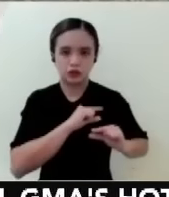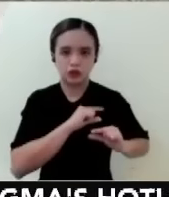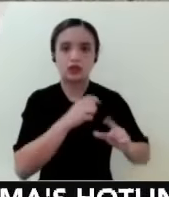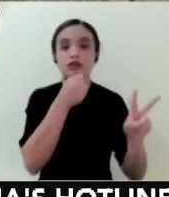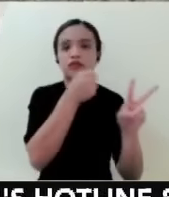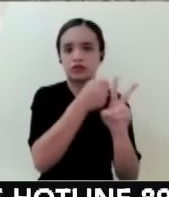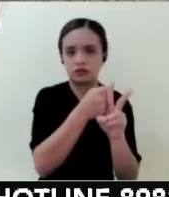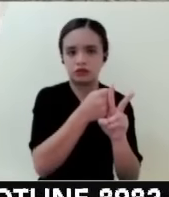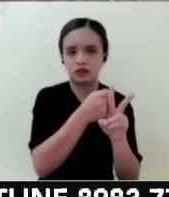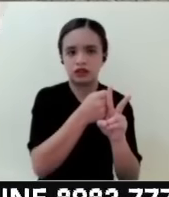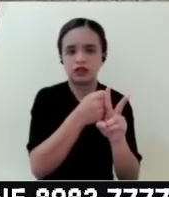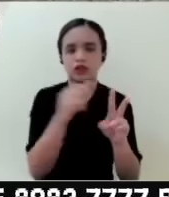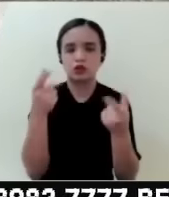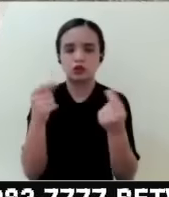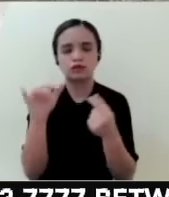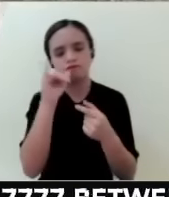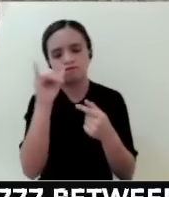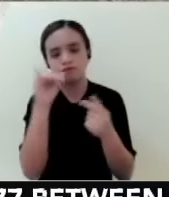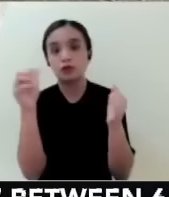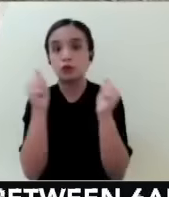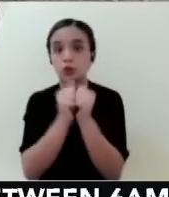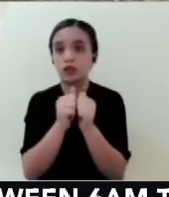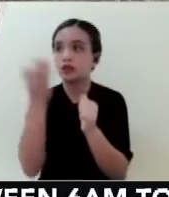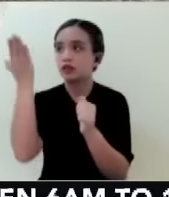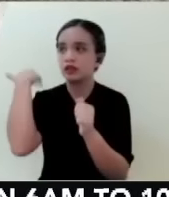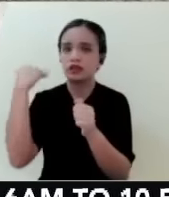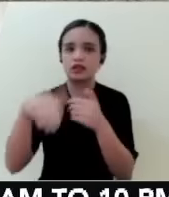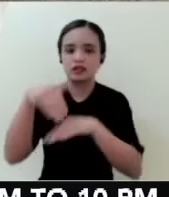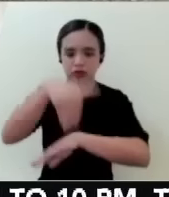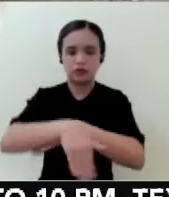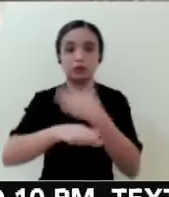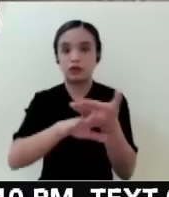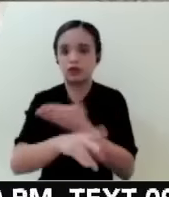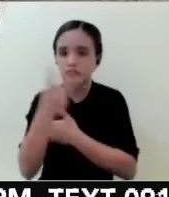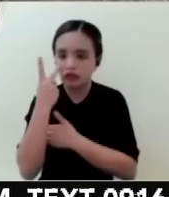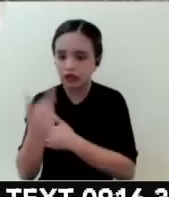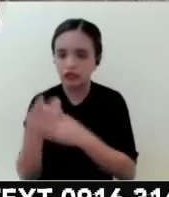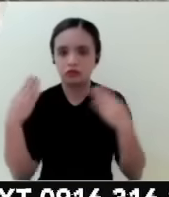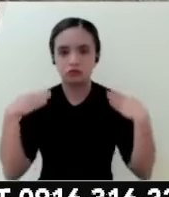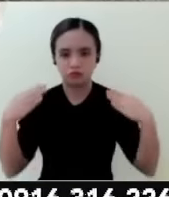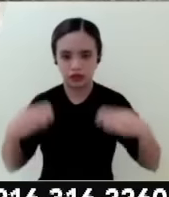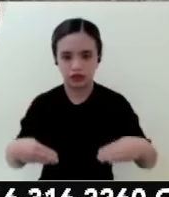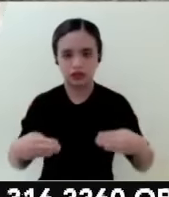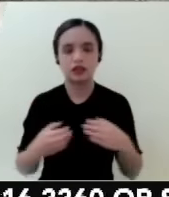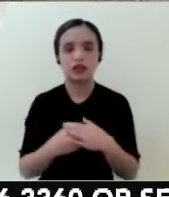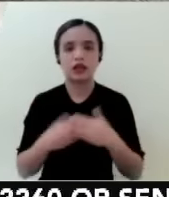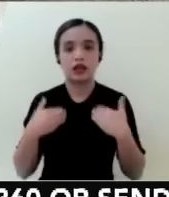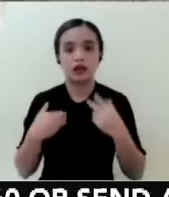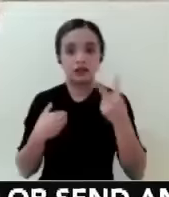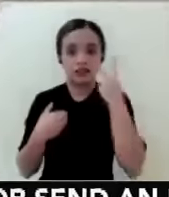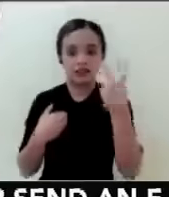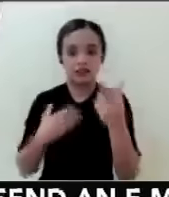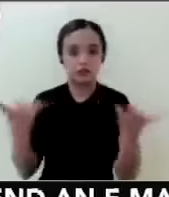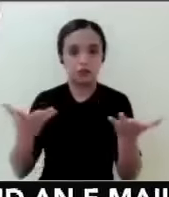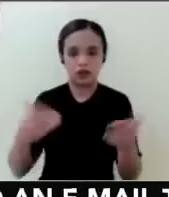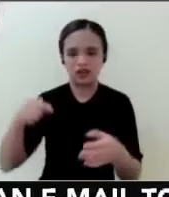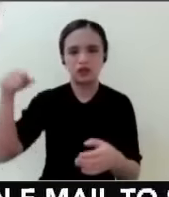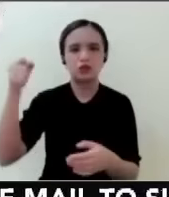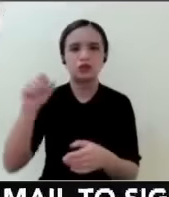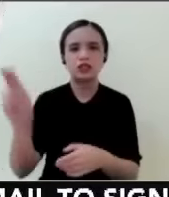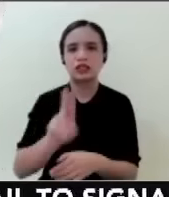may kapag-inuman pa sa kanyang mga kasamahan noong gabi bago makita ang bangkay. Nakita rin sa lugar ang bolong pinaniniwala ang ginamit sa